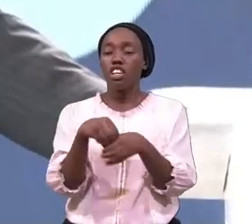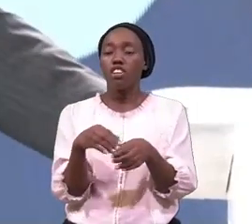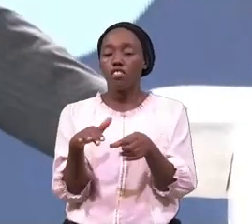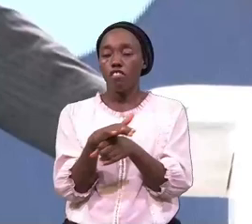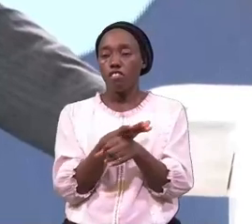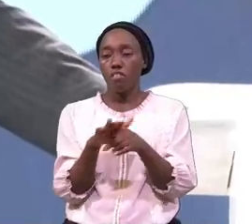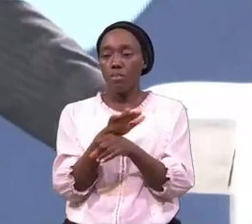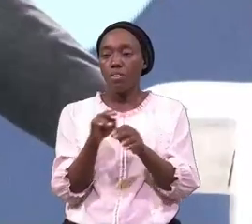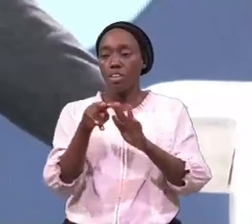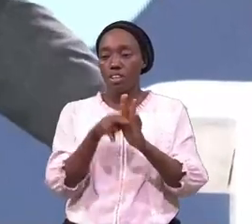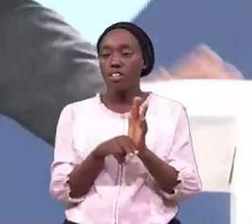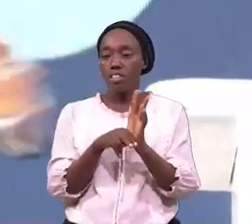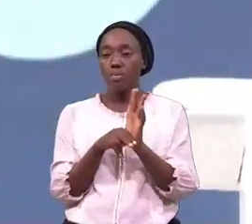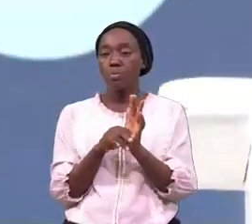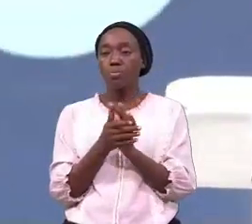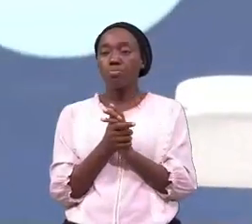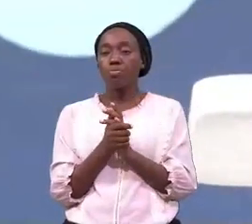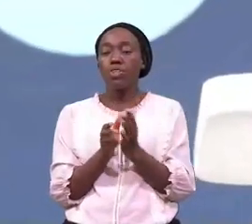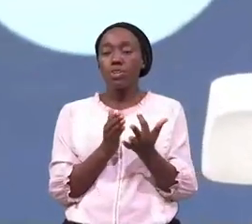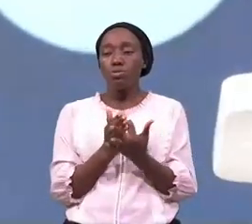L'évangile glorieux dans sa plénitude,